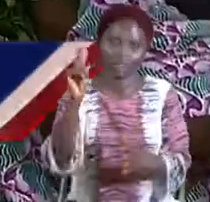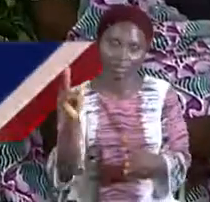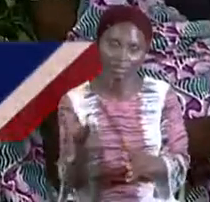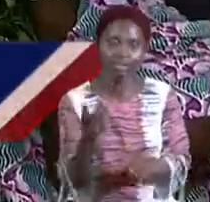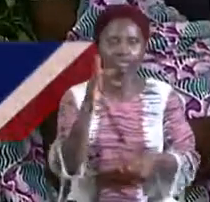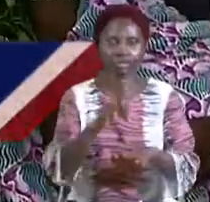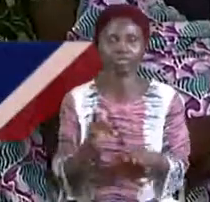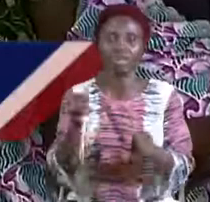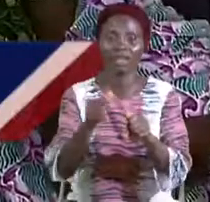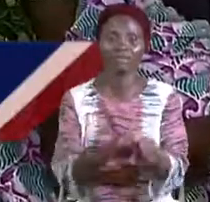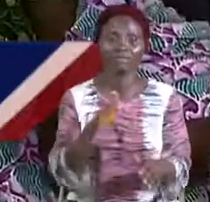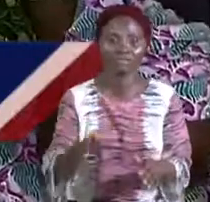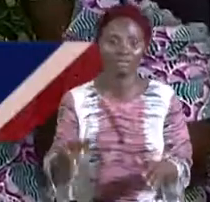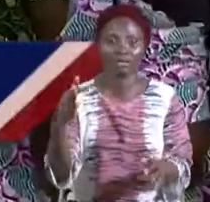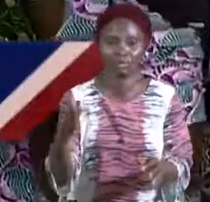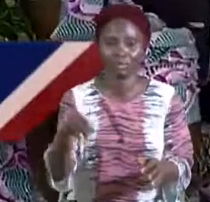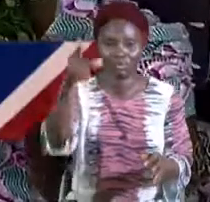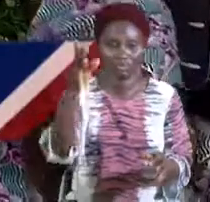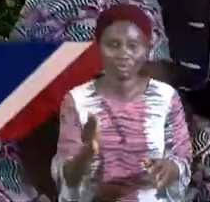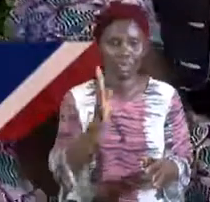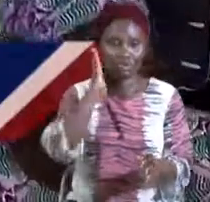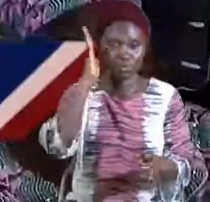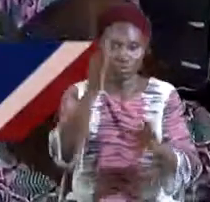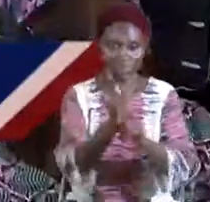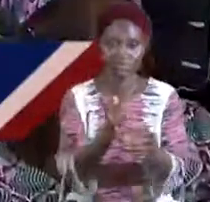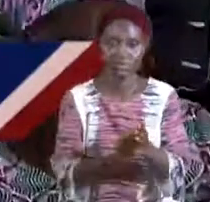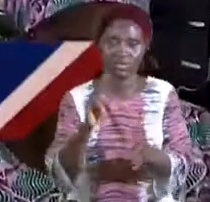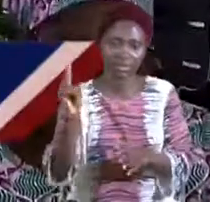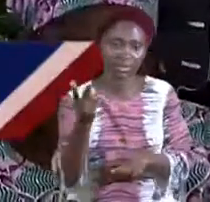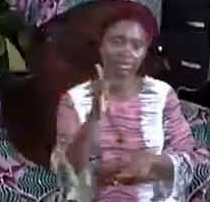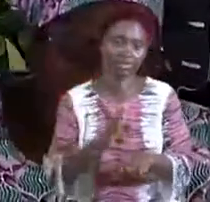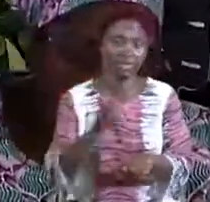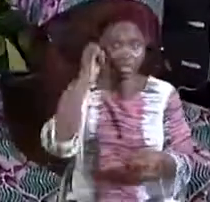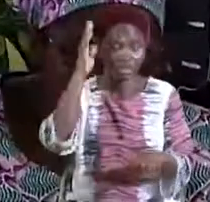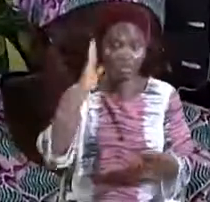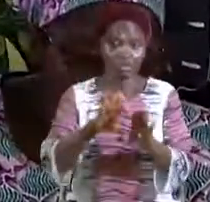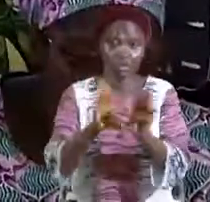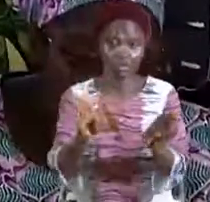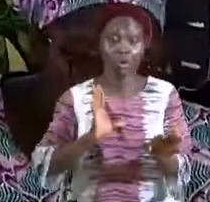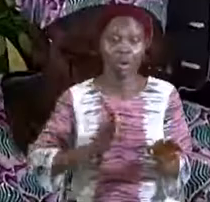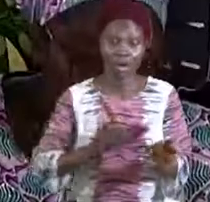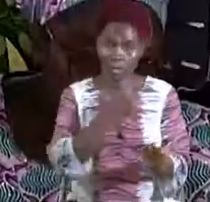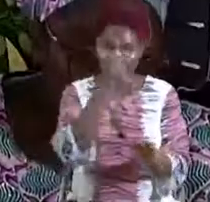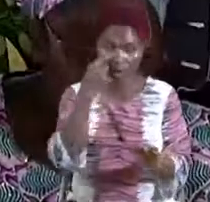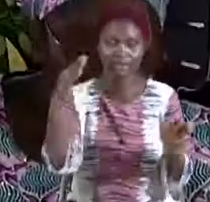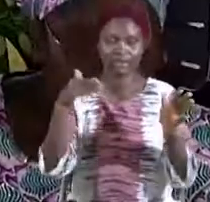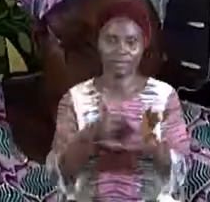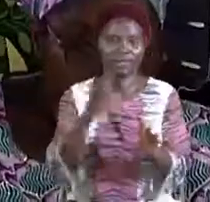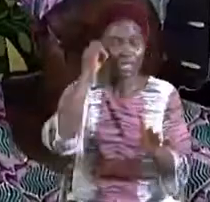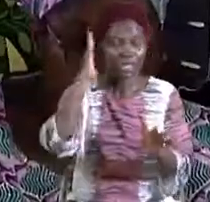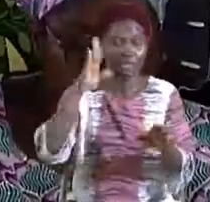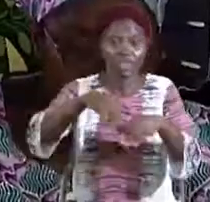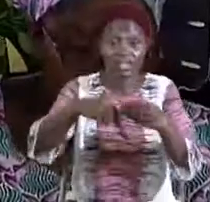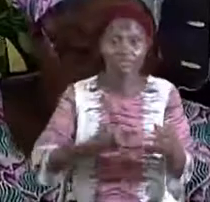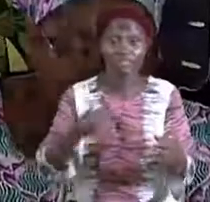recevra cette seconde touche. Il va ouvrir nos yeux une fois encore. Il va nous donner une